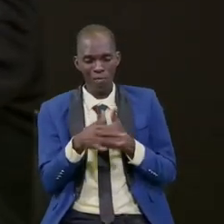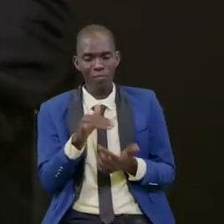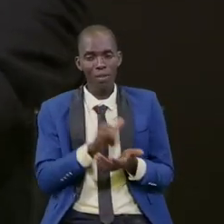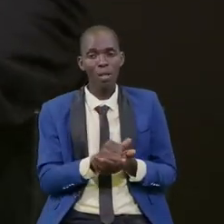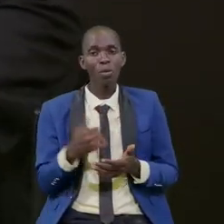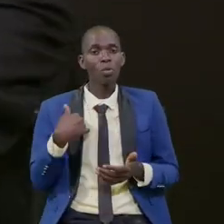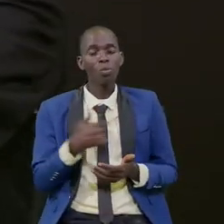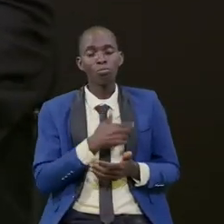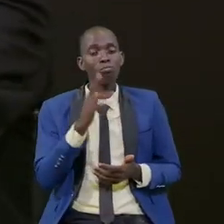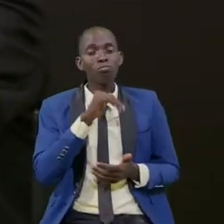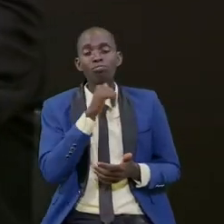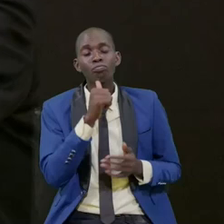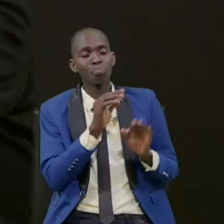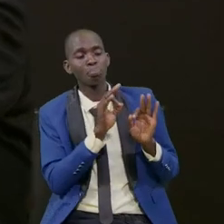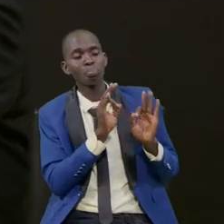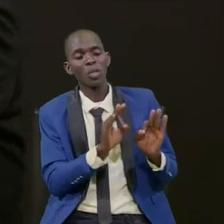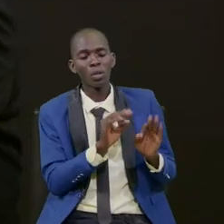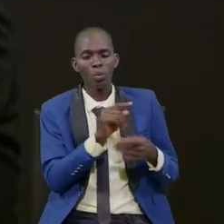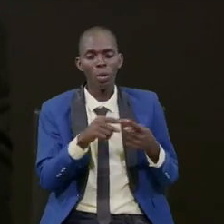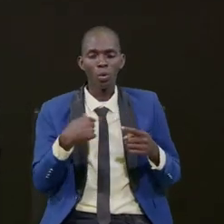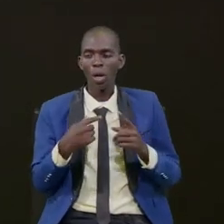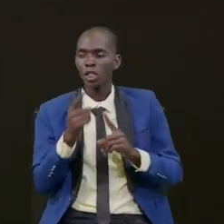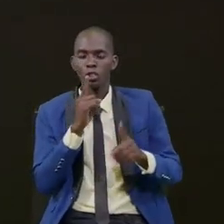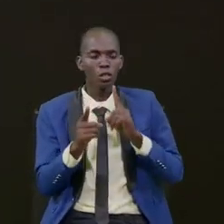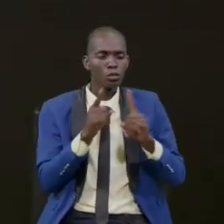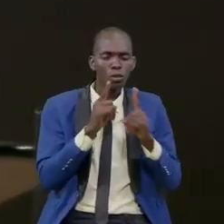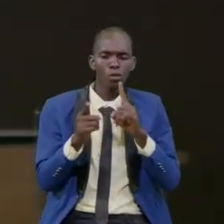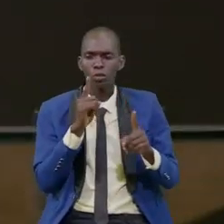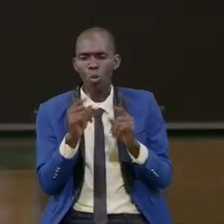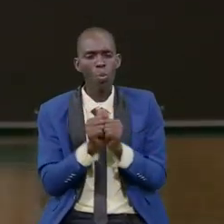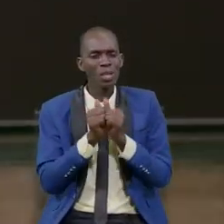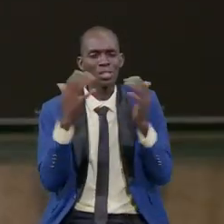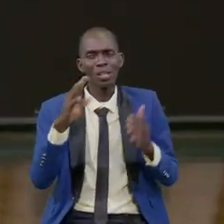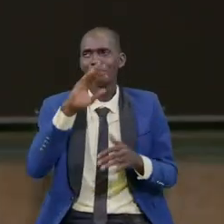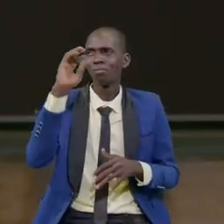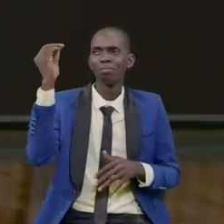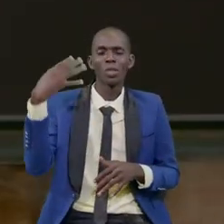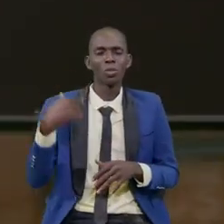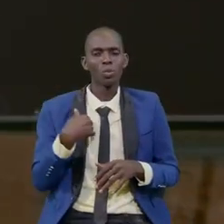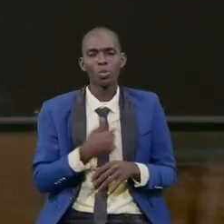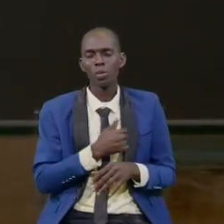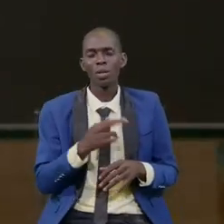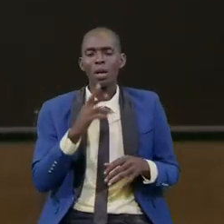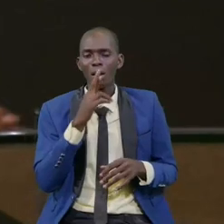on n'est pas qualifié. Lorsqu'on parle, on bavarde sans grâce.